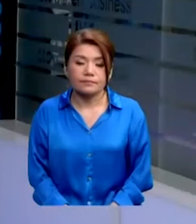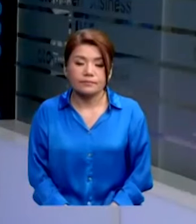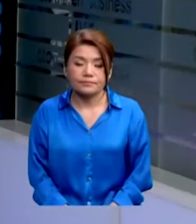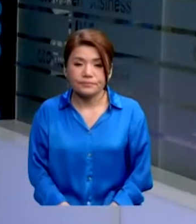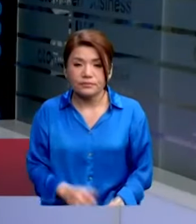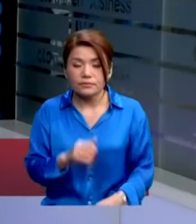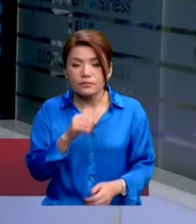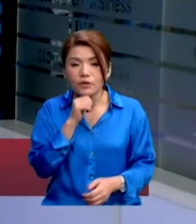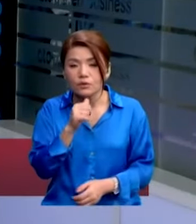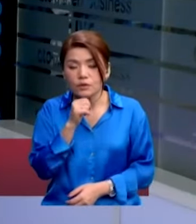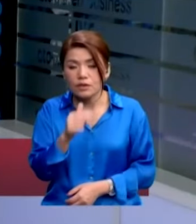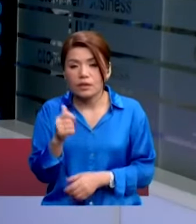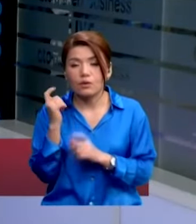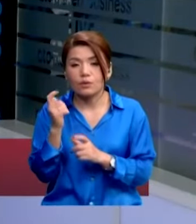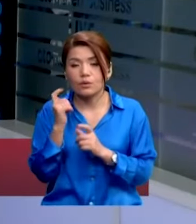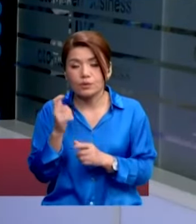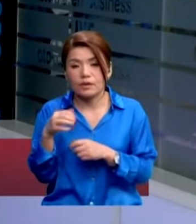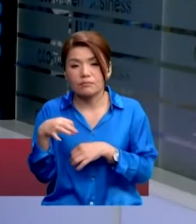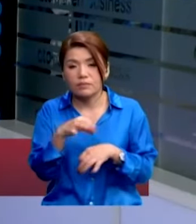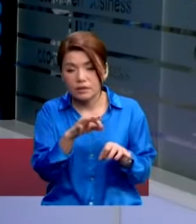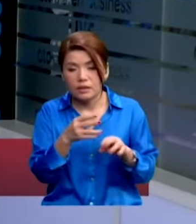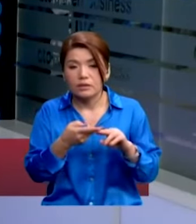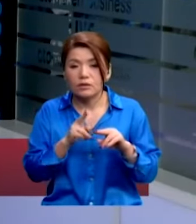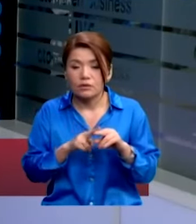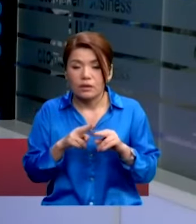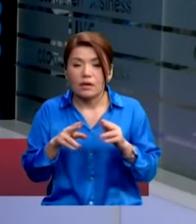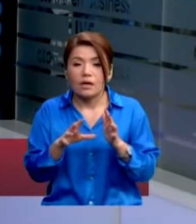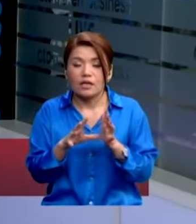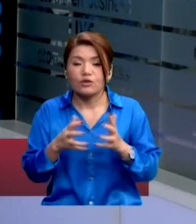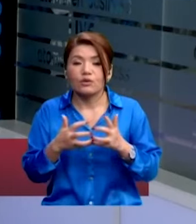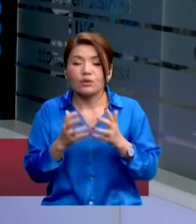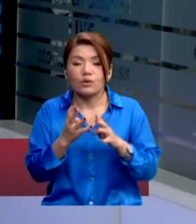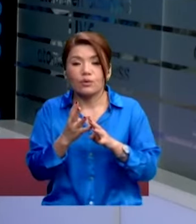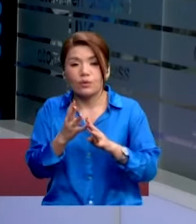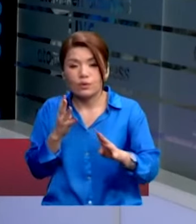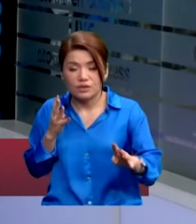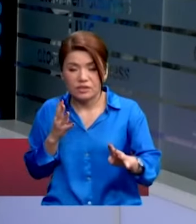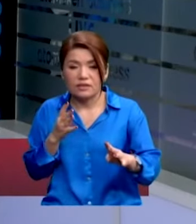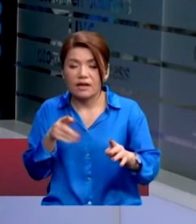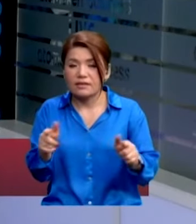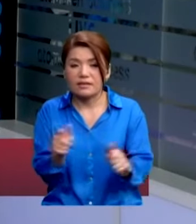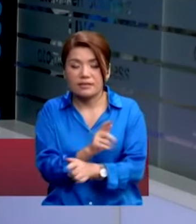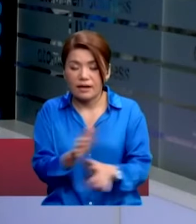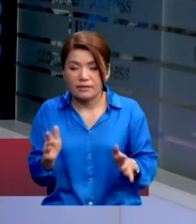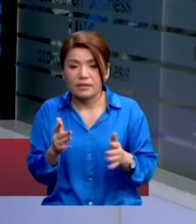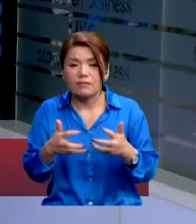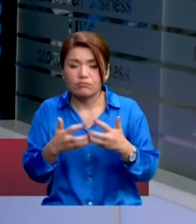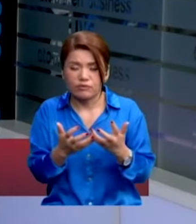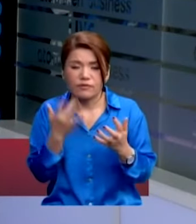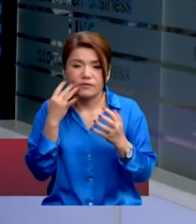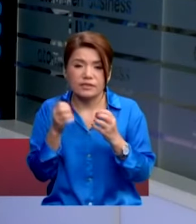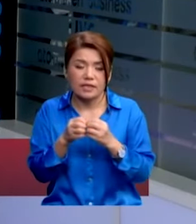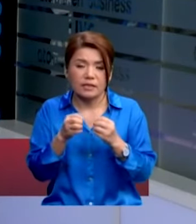костанайские грузоперевозчики выступили против внедрения электронной очереди на границе они считают что цифровизация обернётся